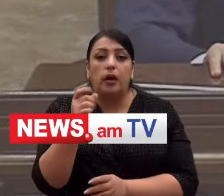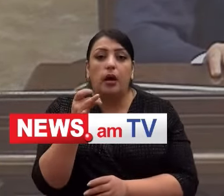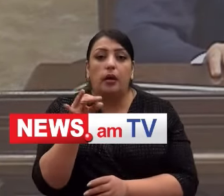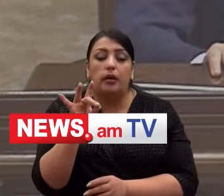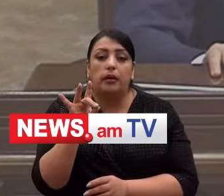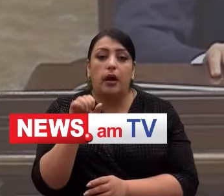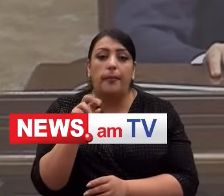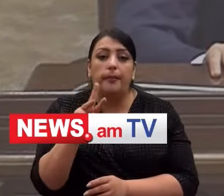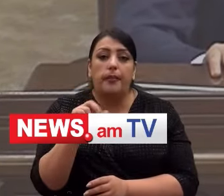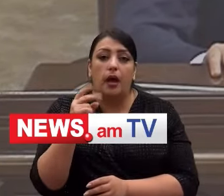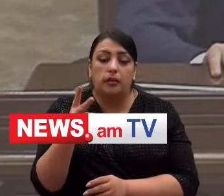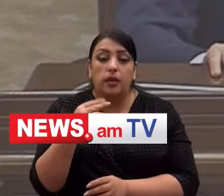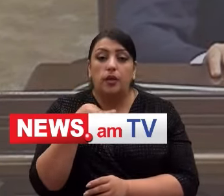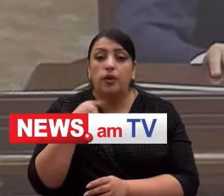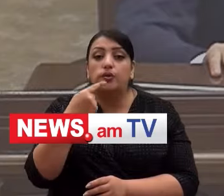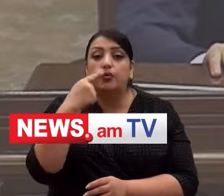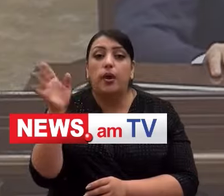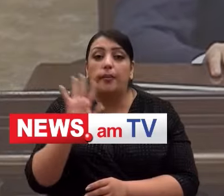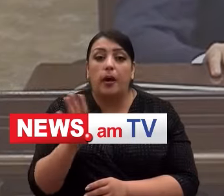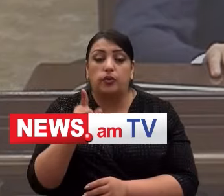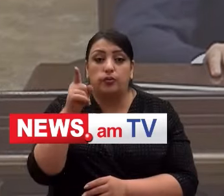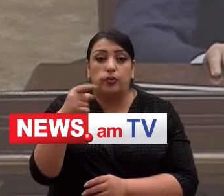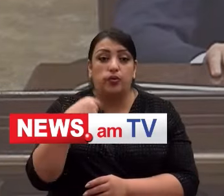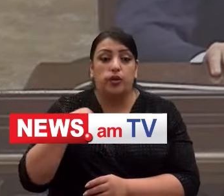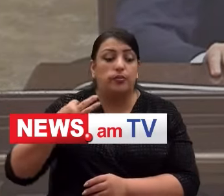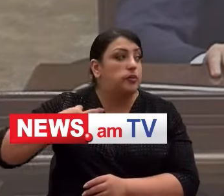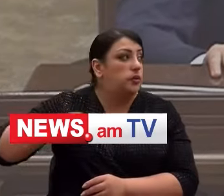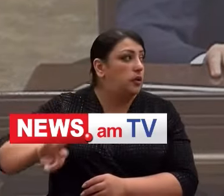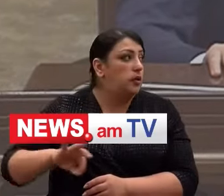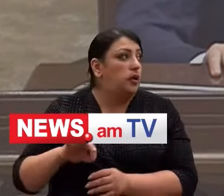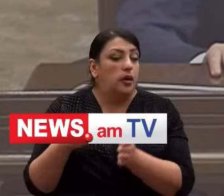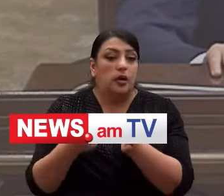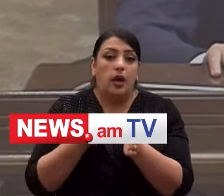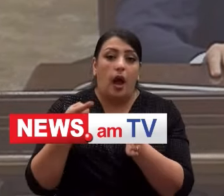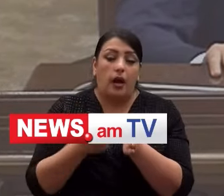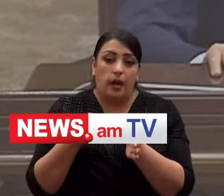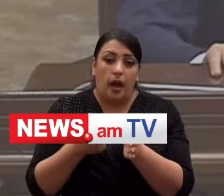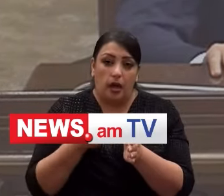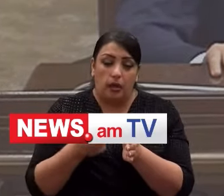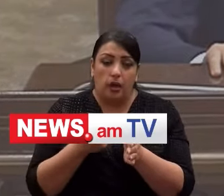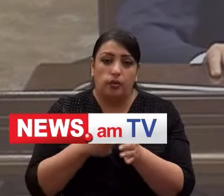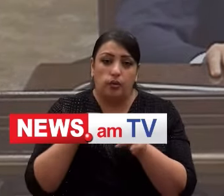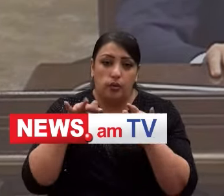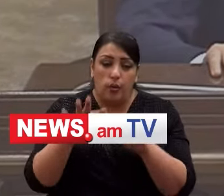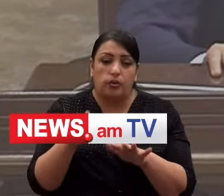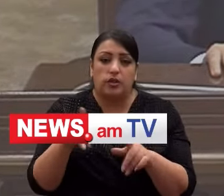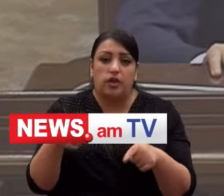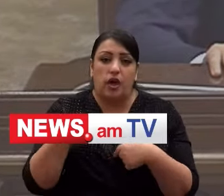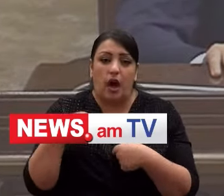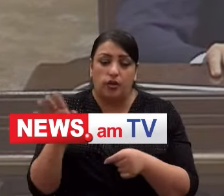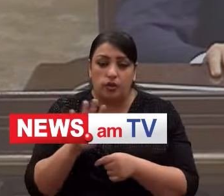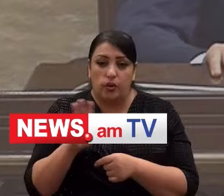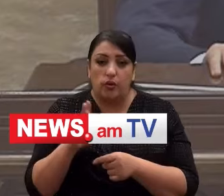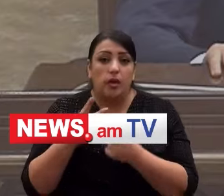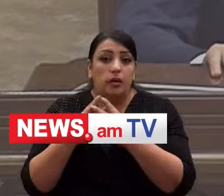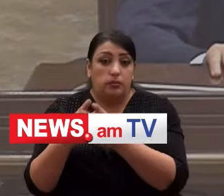չասեցի, որ դուք ինչու՞ չեք իմ տղայի հետ կապված քրեական գործը հասցնում մինչև վերջ։ Միգուցե պահում եք, որ հետո